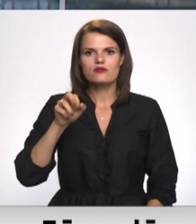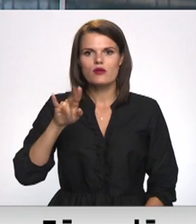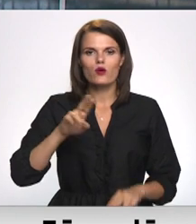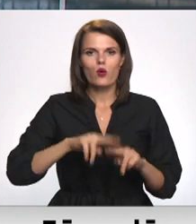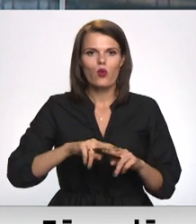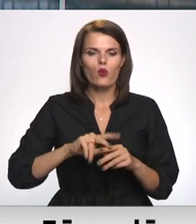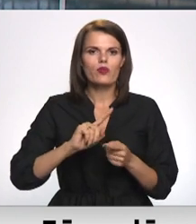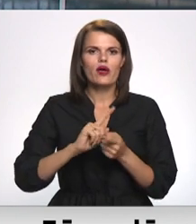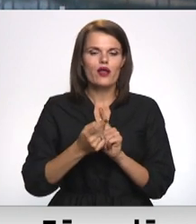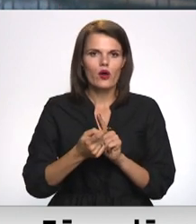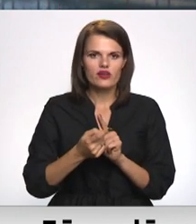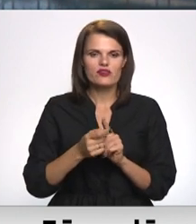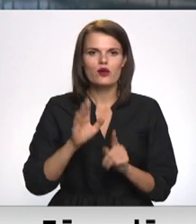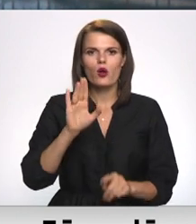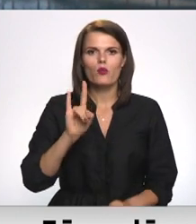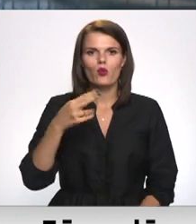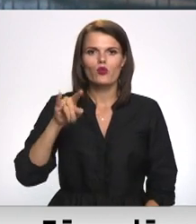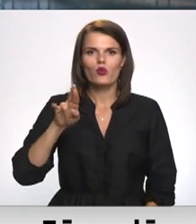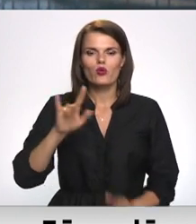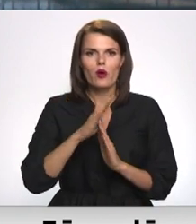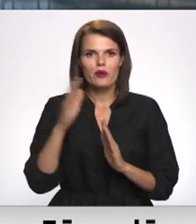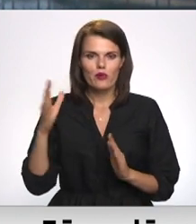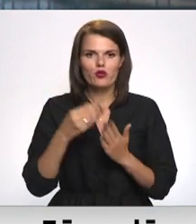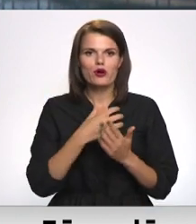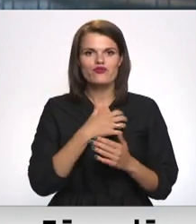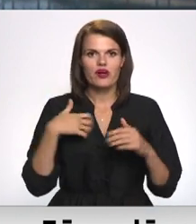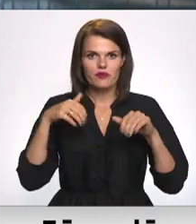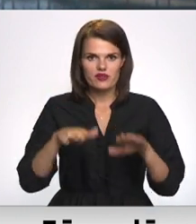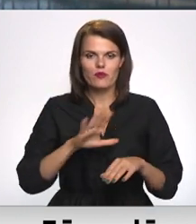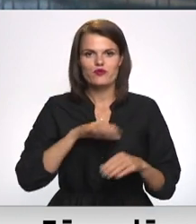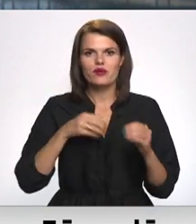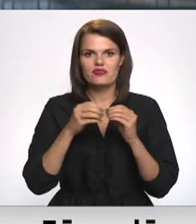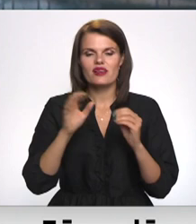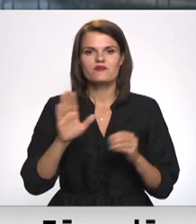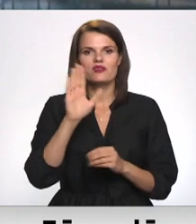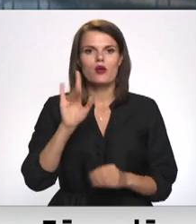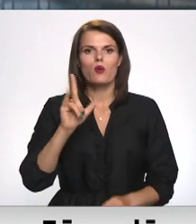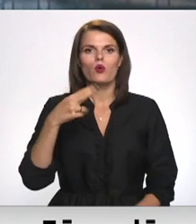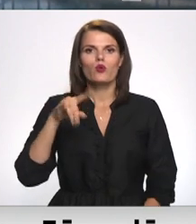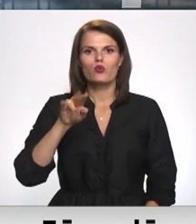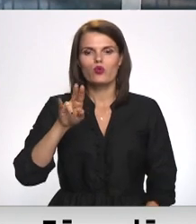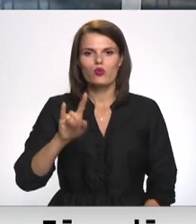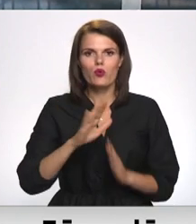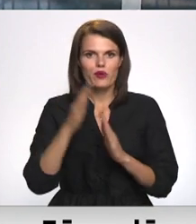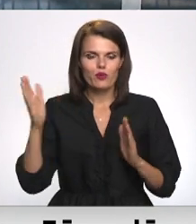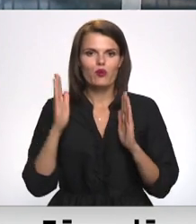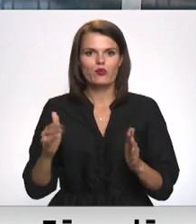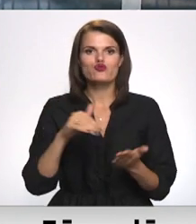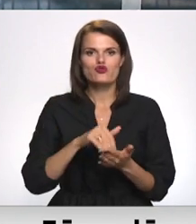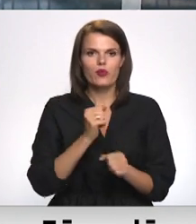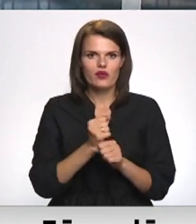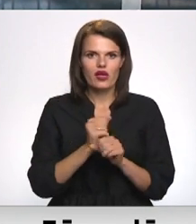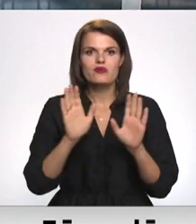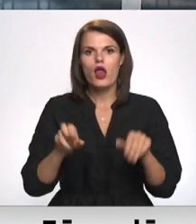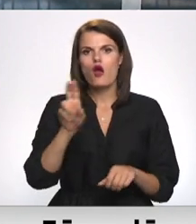reorganizēt Bulduru bibliotēku. Pašvaldības pieņemtais lēmums paredz, ka pēc 10 dienām Bulduru bibliotēka esošajās telpās darbību pārtrauks, lai novembra